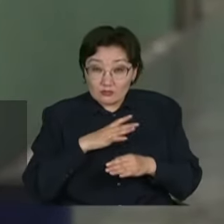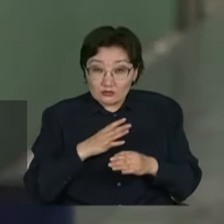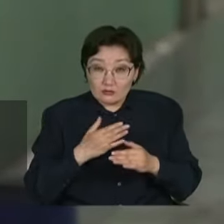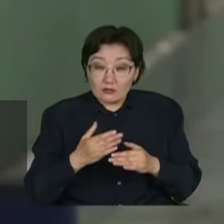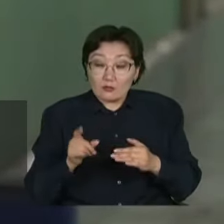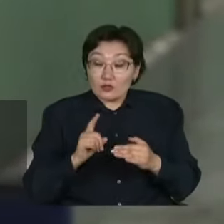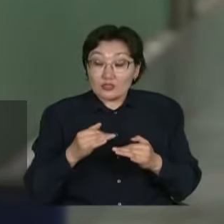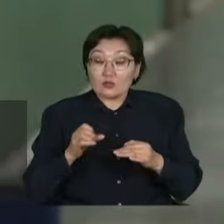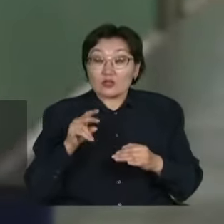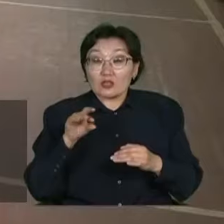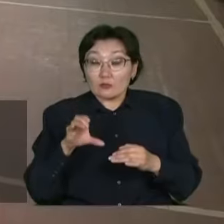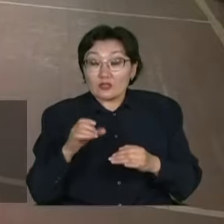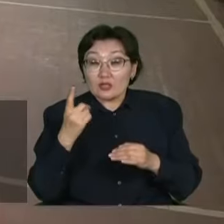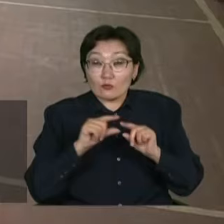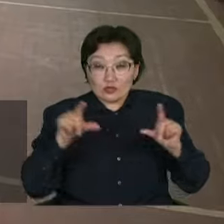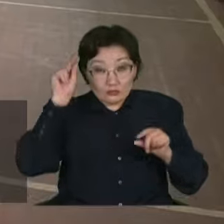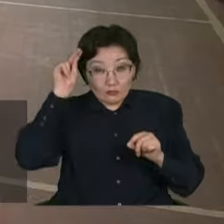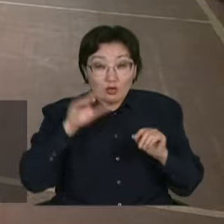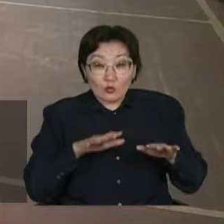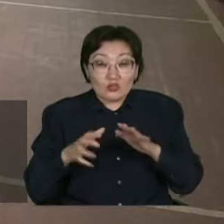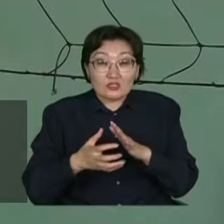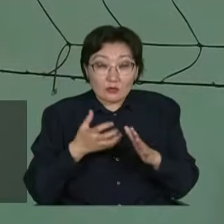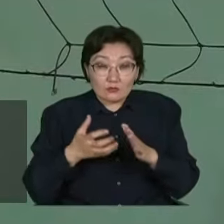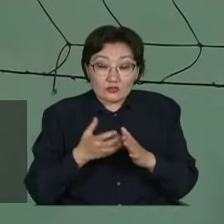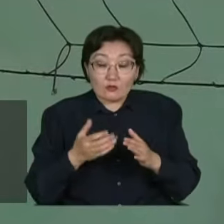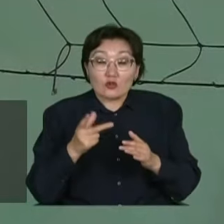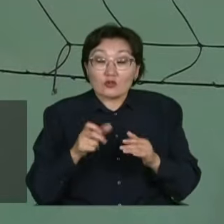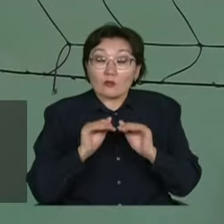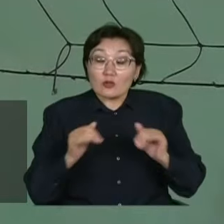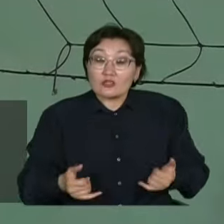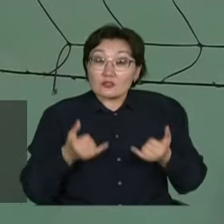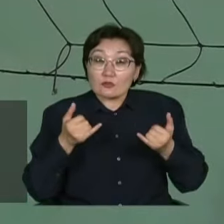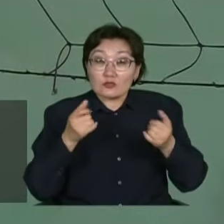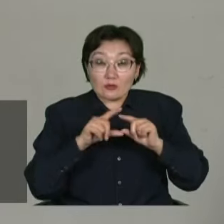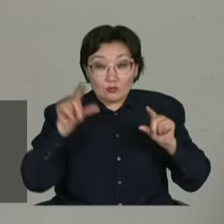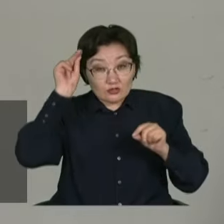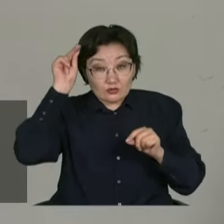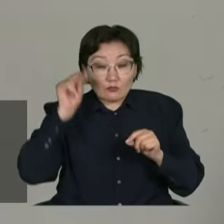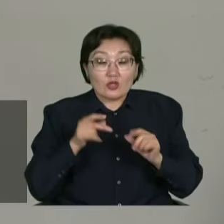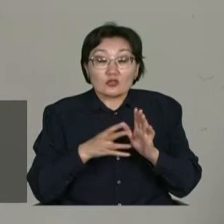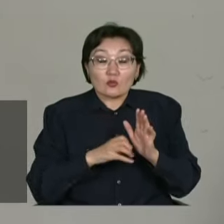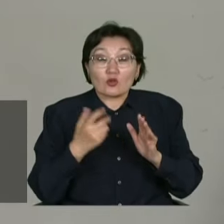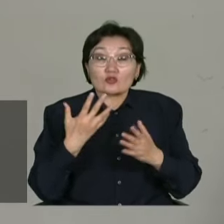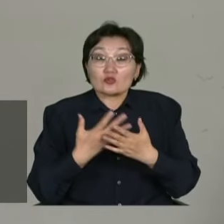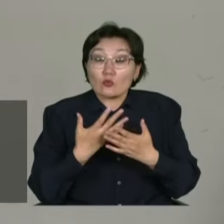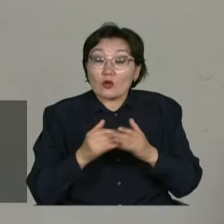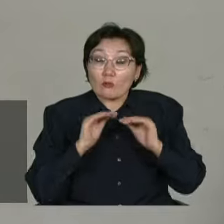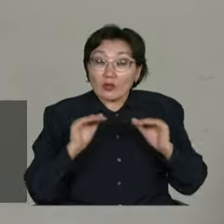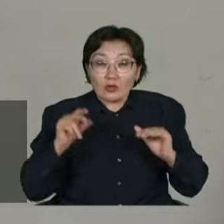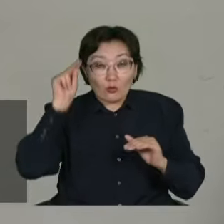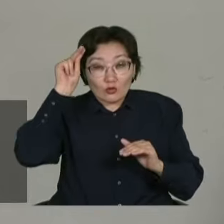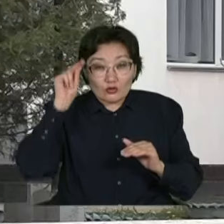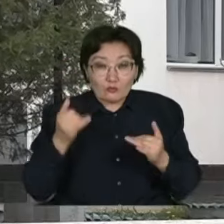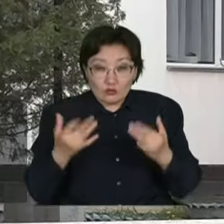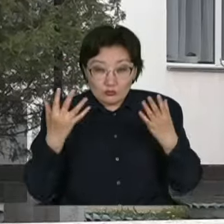Мәлім болғандай, Жалғамыстағы жалғыз мектепте орында тапшы. 300 балаға арналған білім мекемесінде 900-ге жуық оқушы бар екен